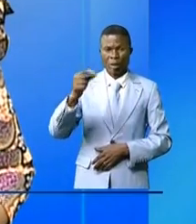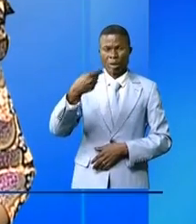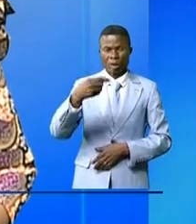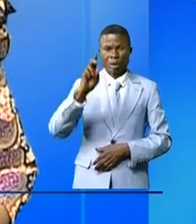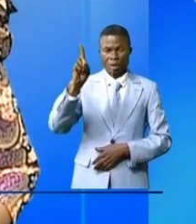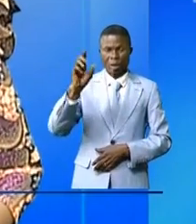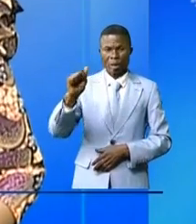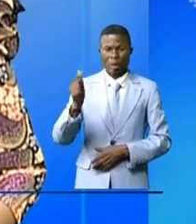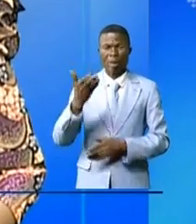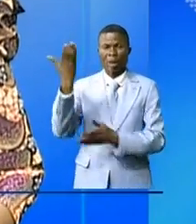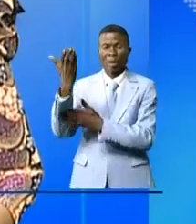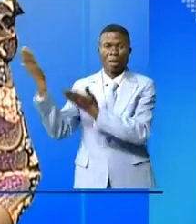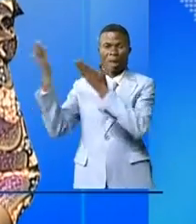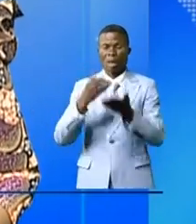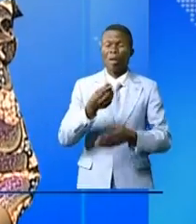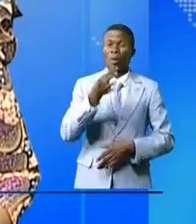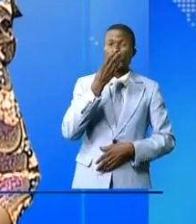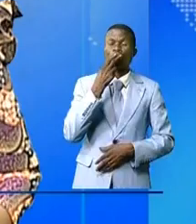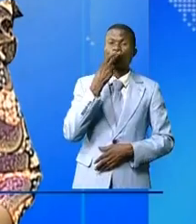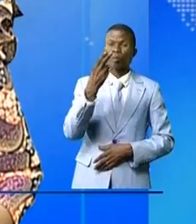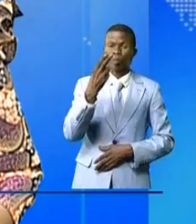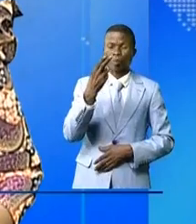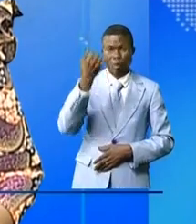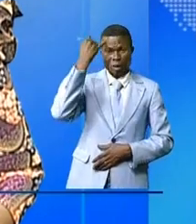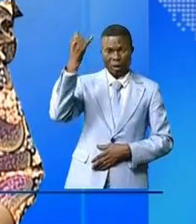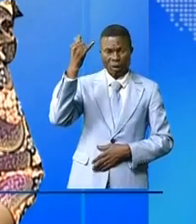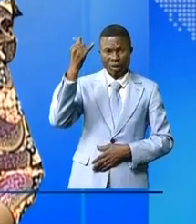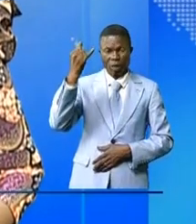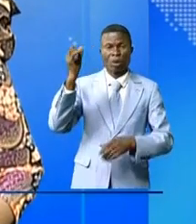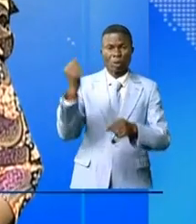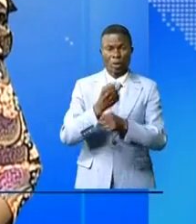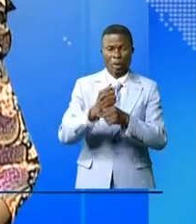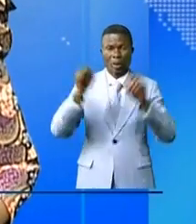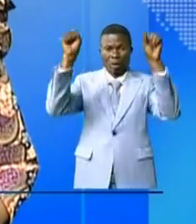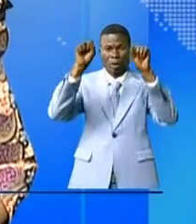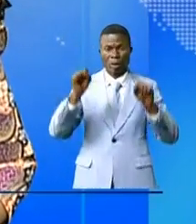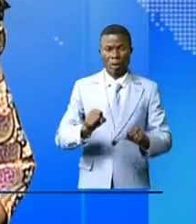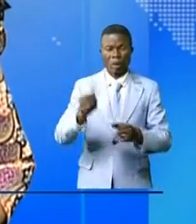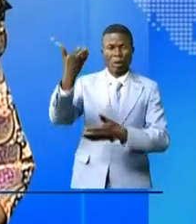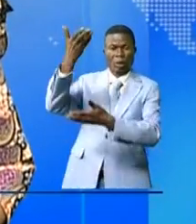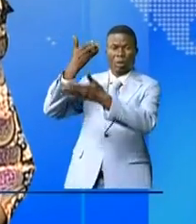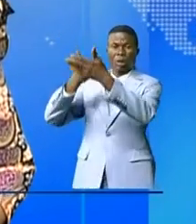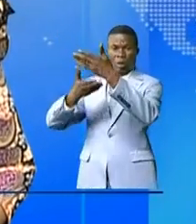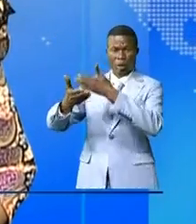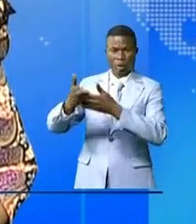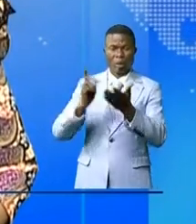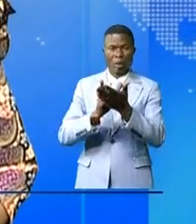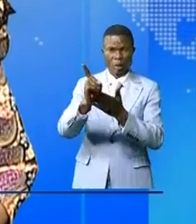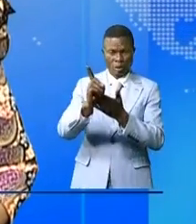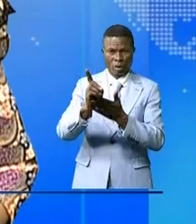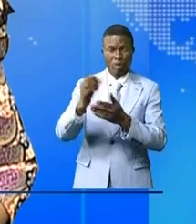aux importateurs des cigarettes que dans le cadre de la mise en service du système de traçabilité de droits